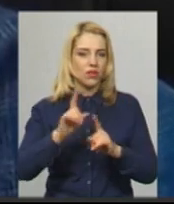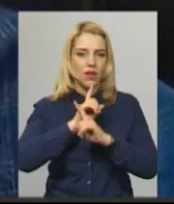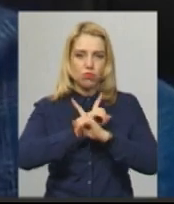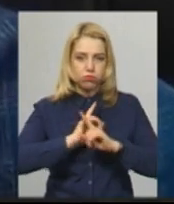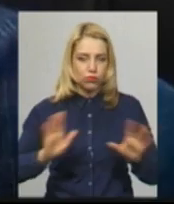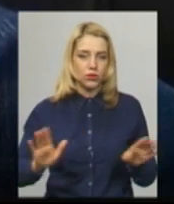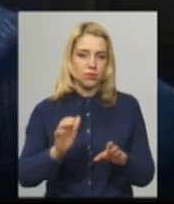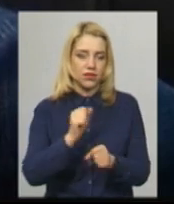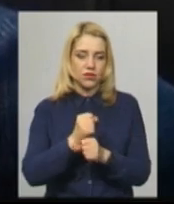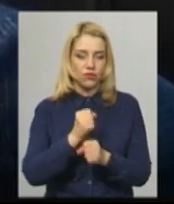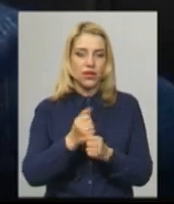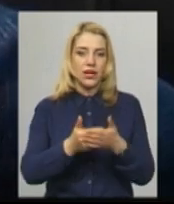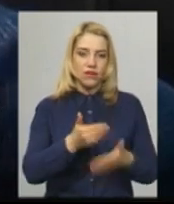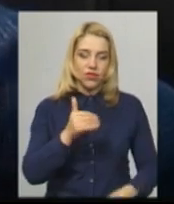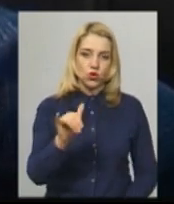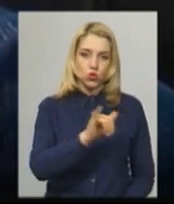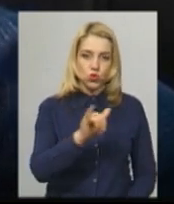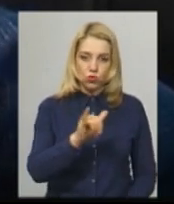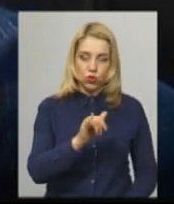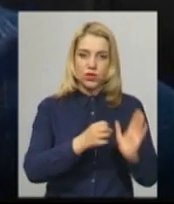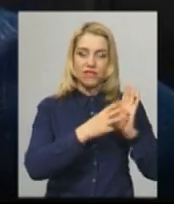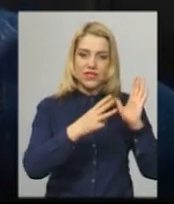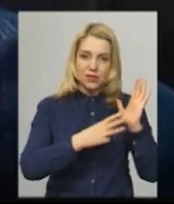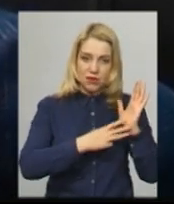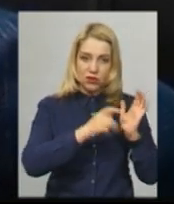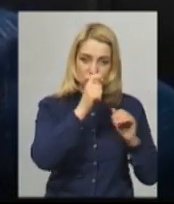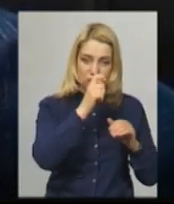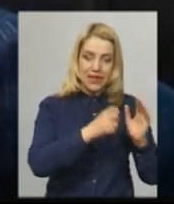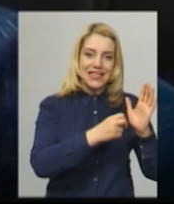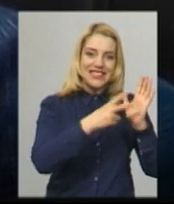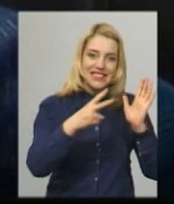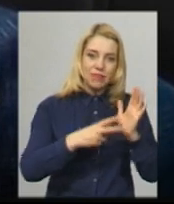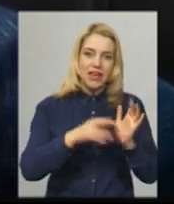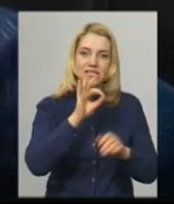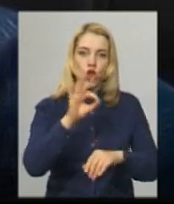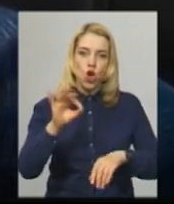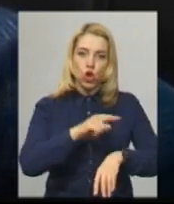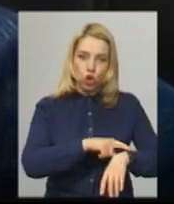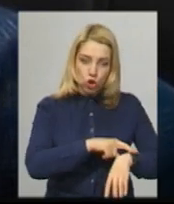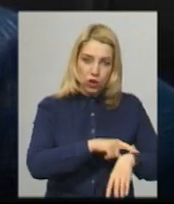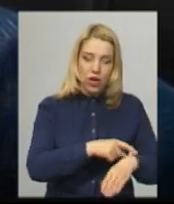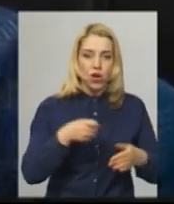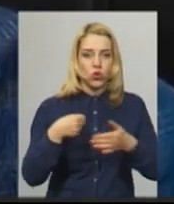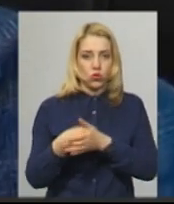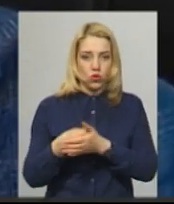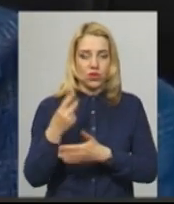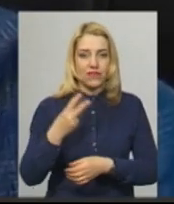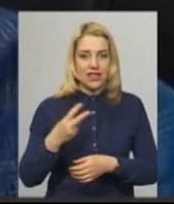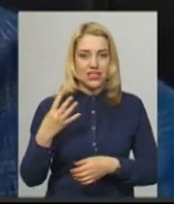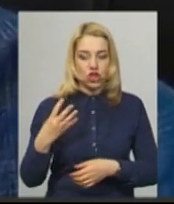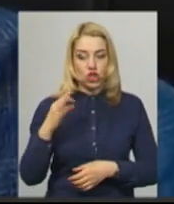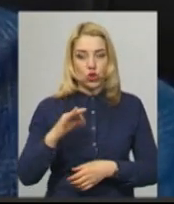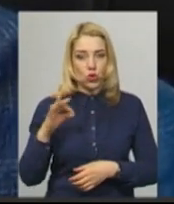працювати від суботи 18 квітня від 17.00 до 24.00